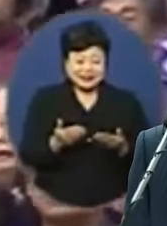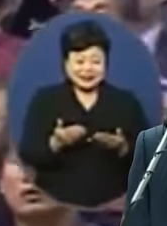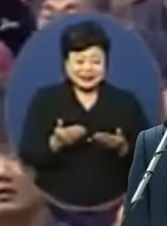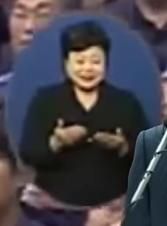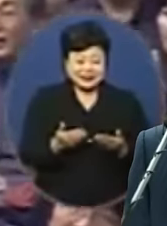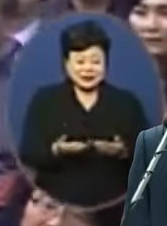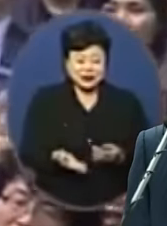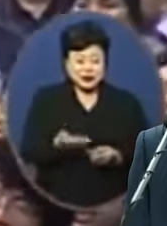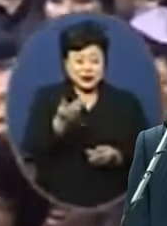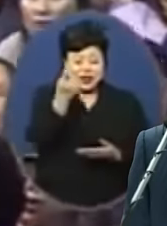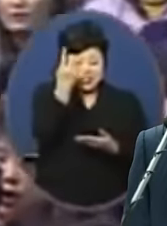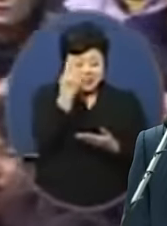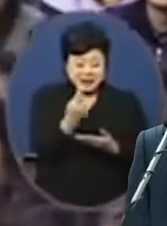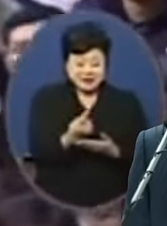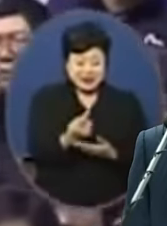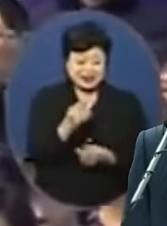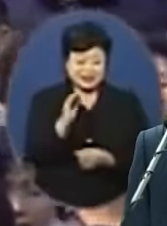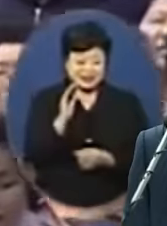우리 위에 임하실 것입니다.